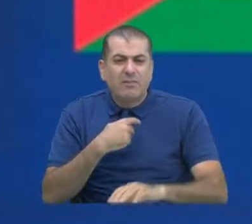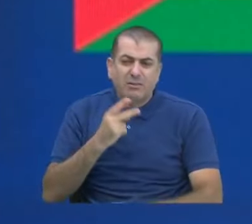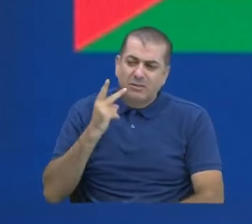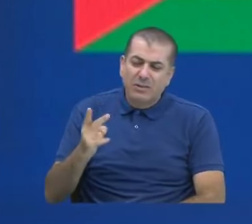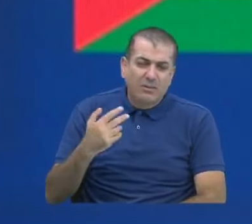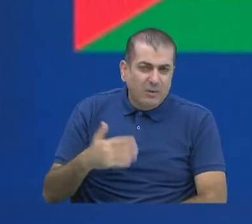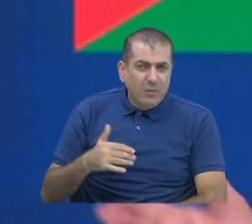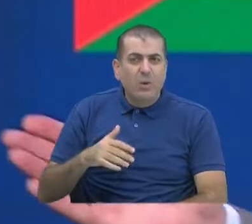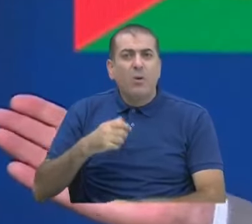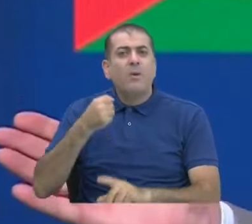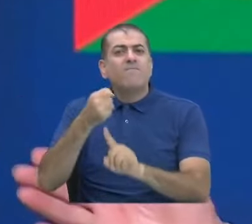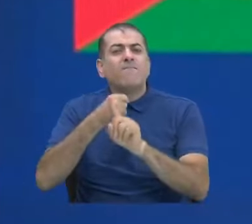لجلب المساعدات الانسانيه لغزه